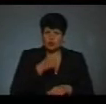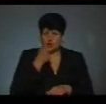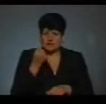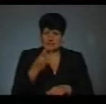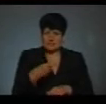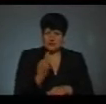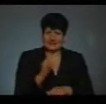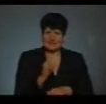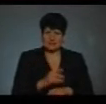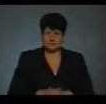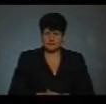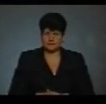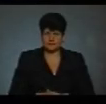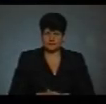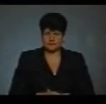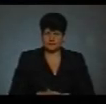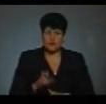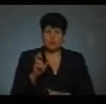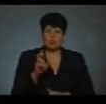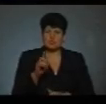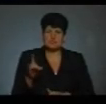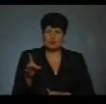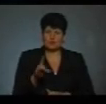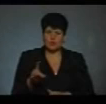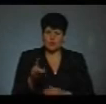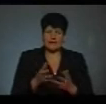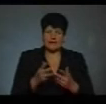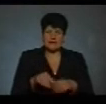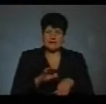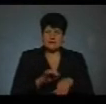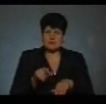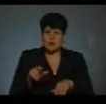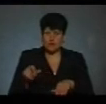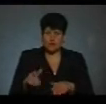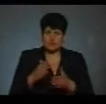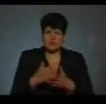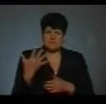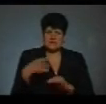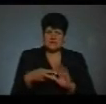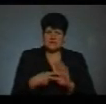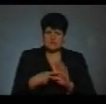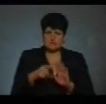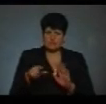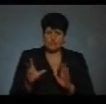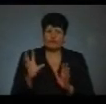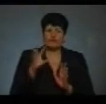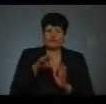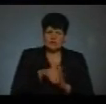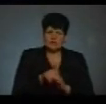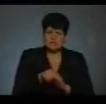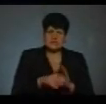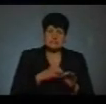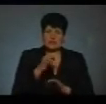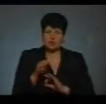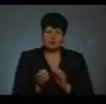діти. У Бучацькому районі кількість хворих складає 57, в тому числі за добу